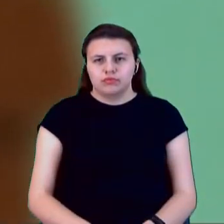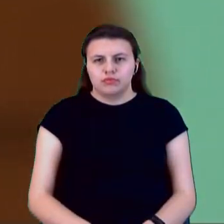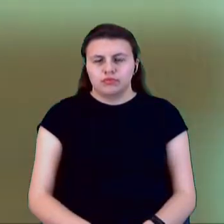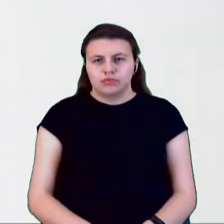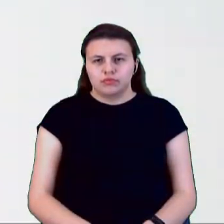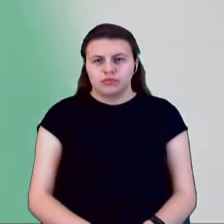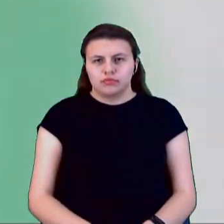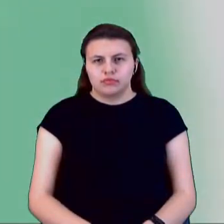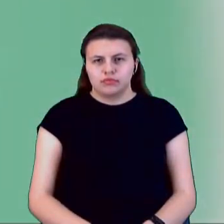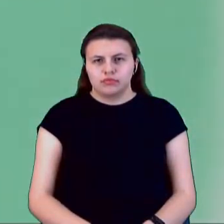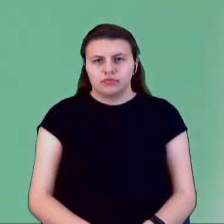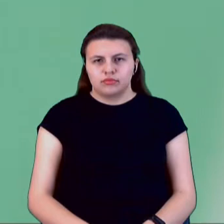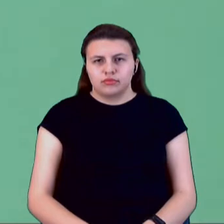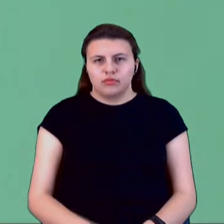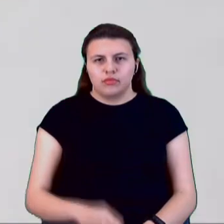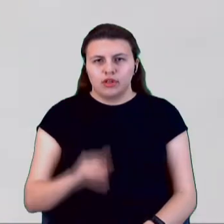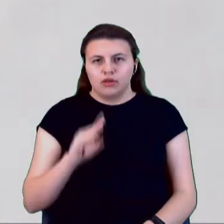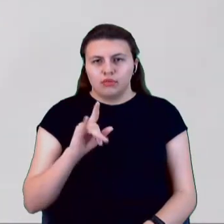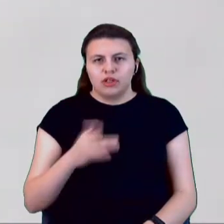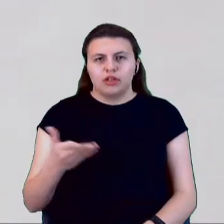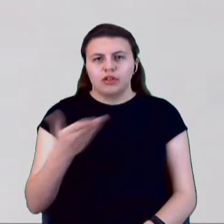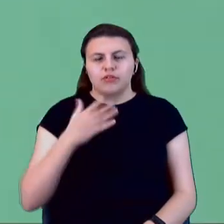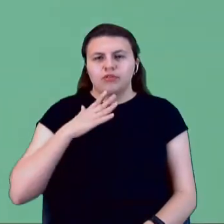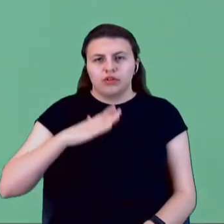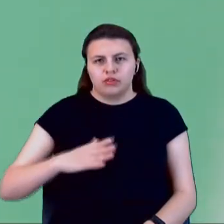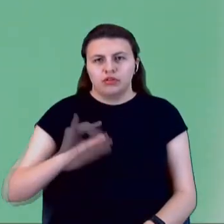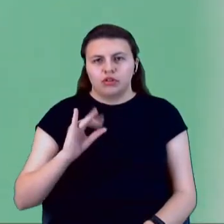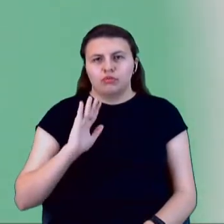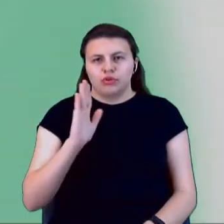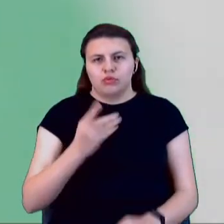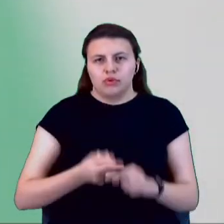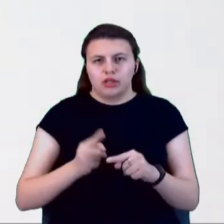Ми винуждені і ми будемо к этому стремитися.